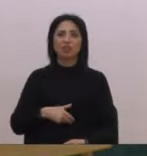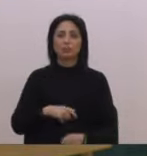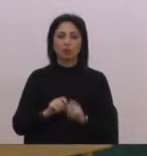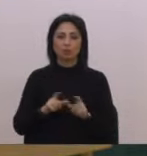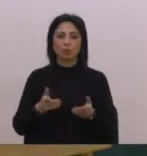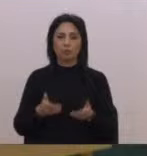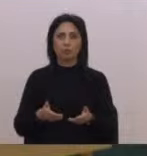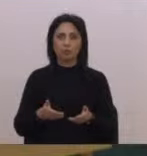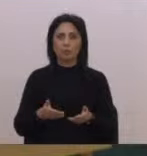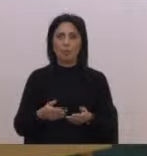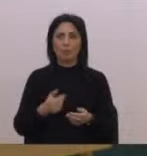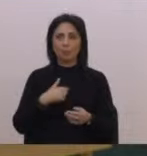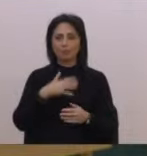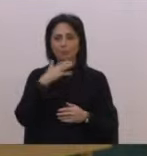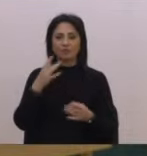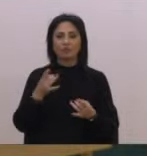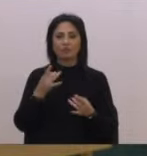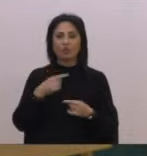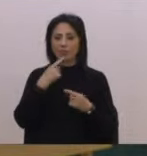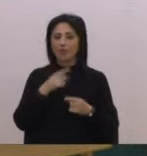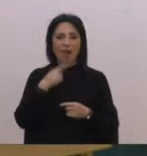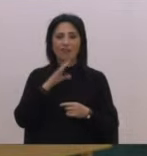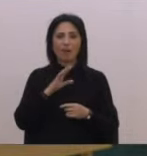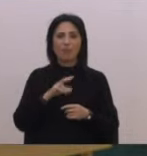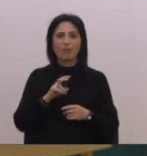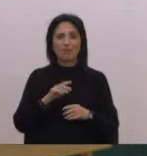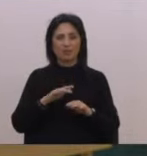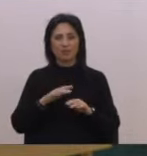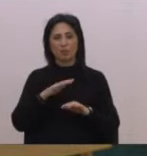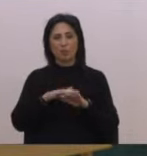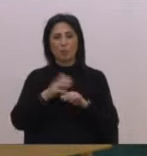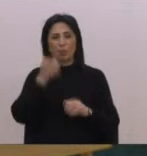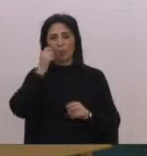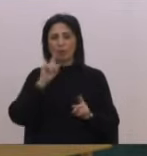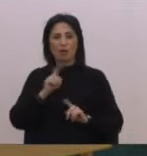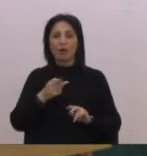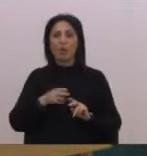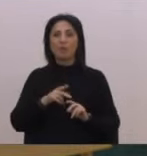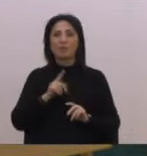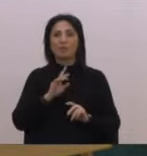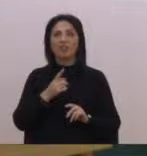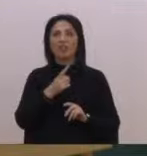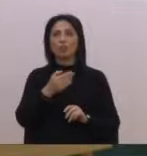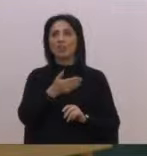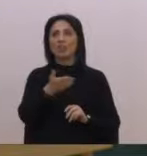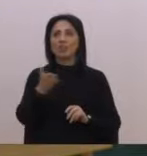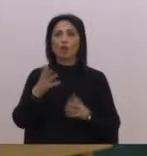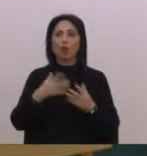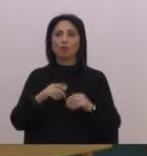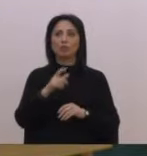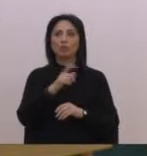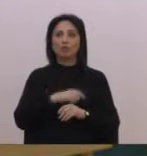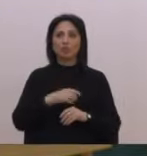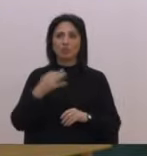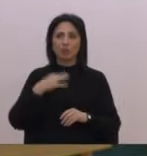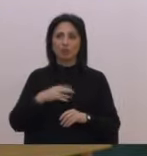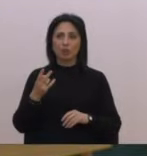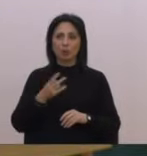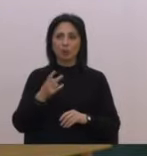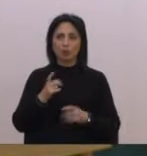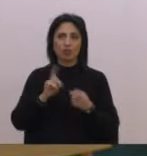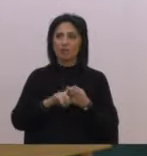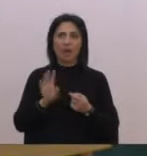სკოლებში. Და მე ბევრჯერ მითქვამს და არ ვამბობ ამას ნიშნისმოგებით და არც იმიტომ ვამბობ, რომ თითოეული თქვენ თაგანის ოჯახის წევს ან შვილს უნდა